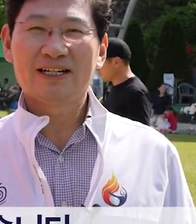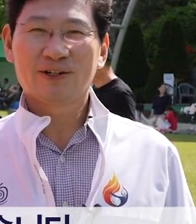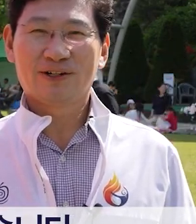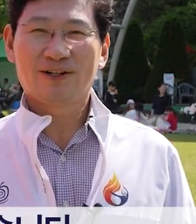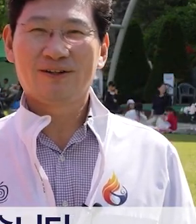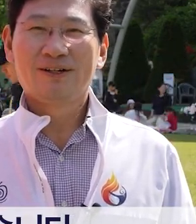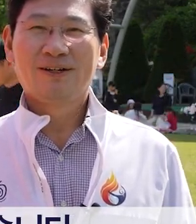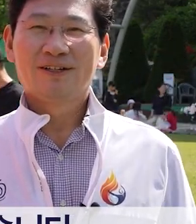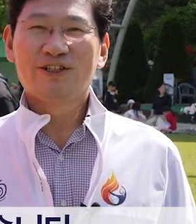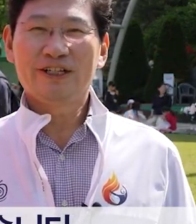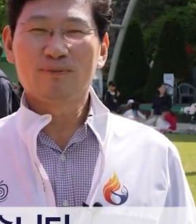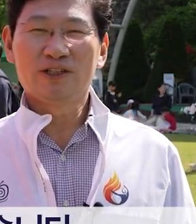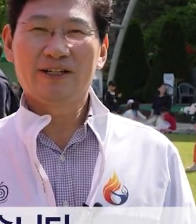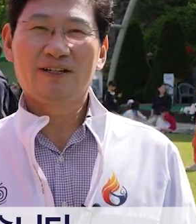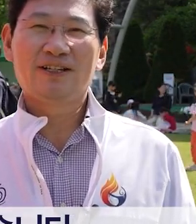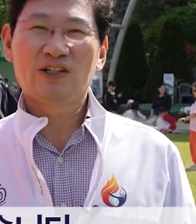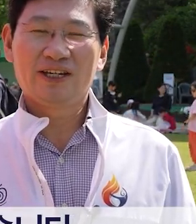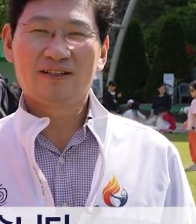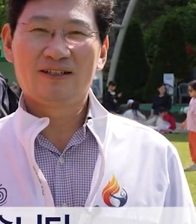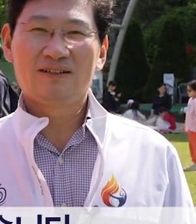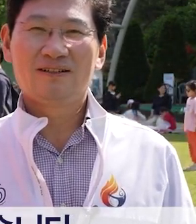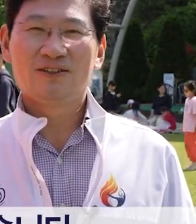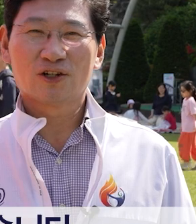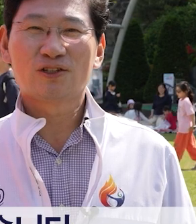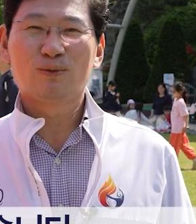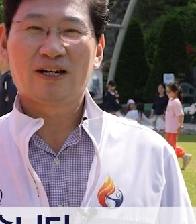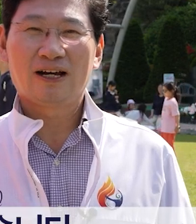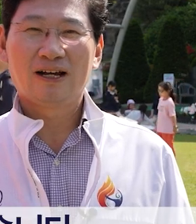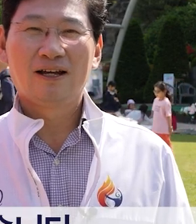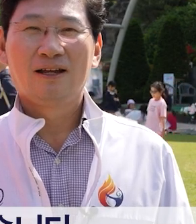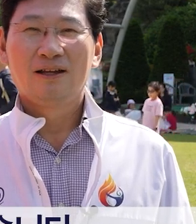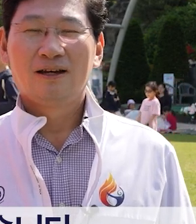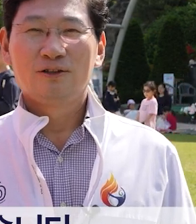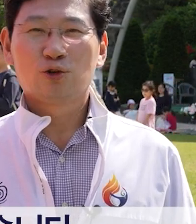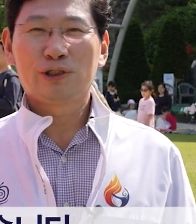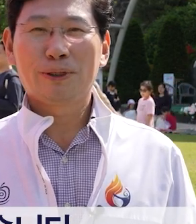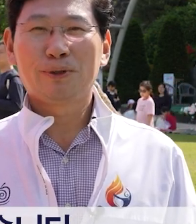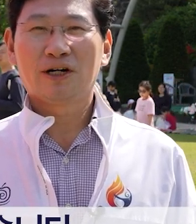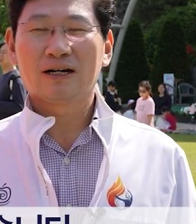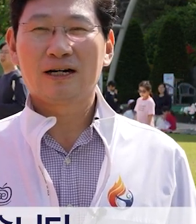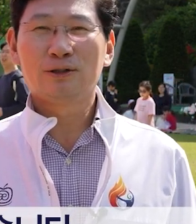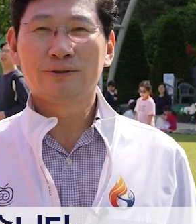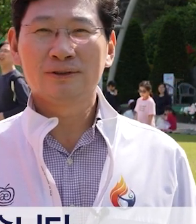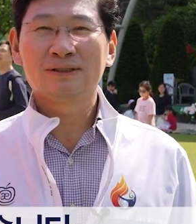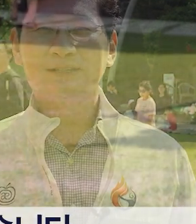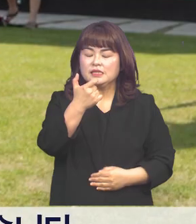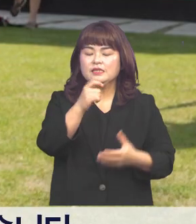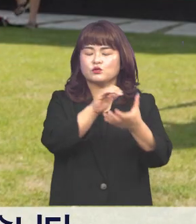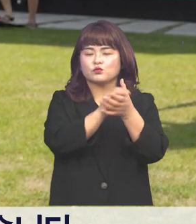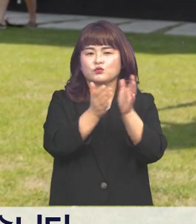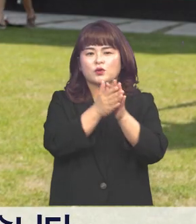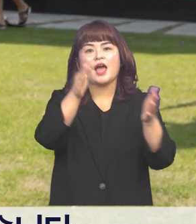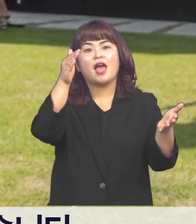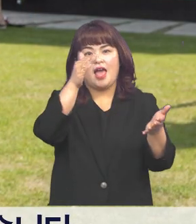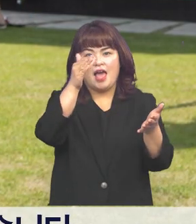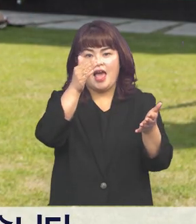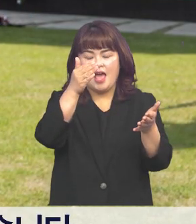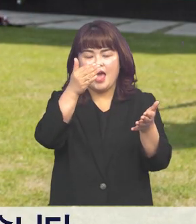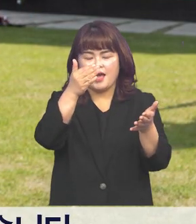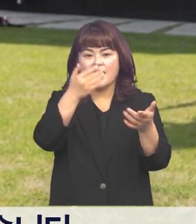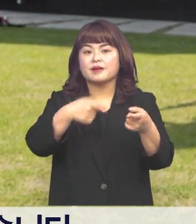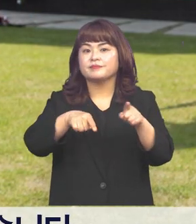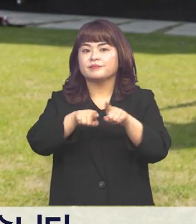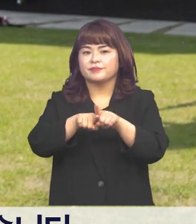소풍을 나와서 그림 그리기 대회를 열었습니다. 60여 명 가까운